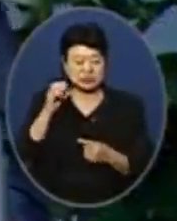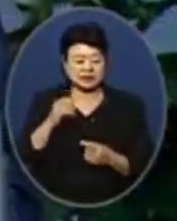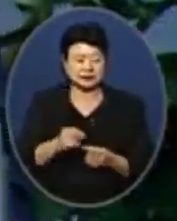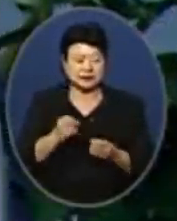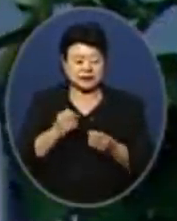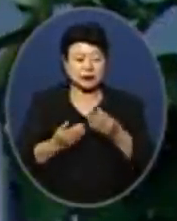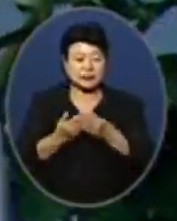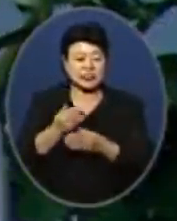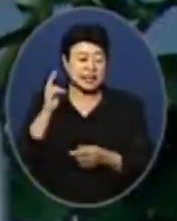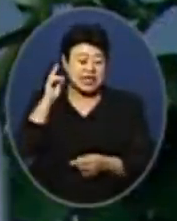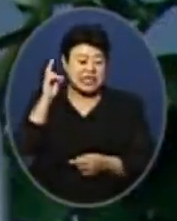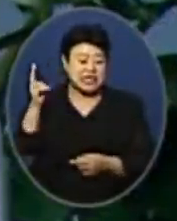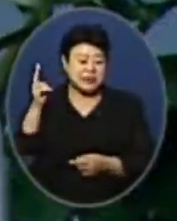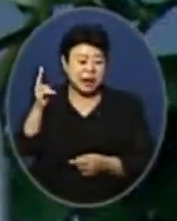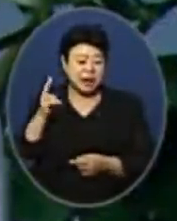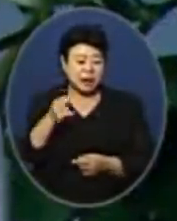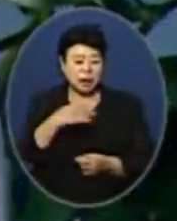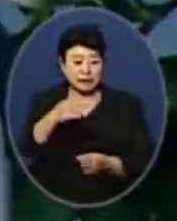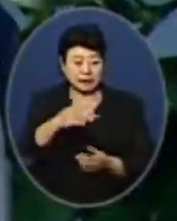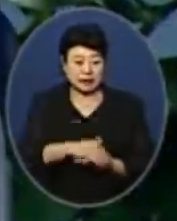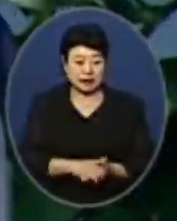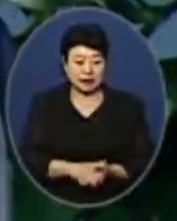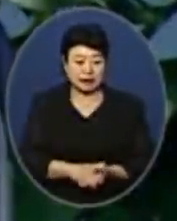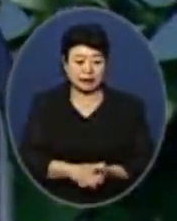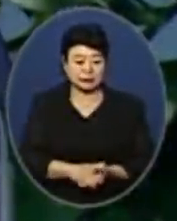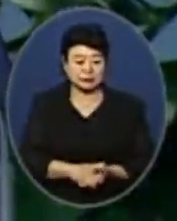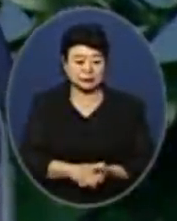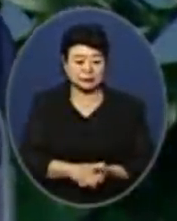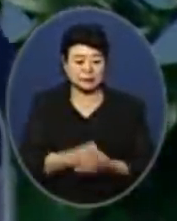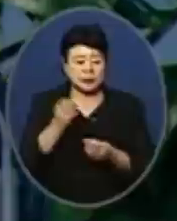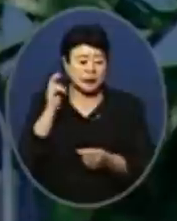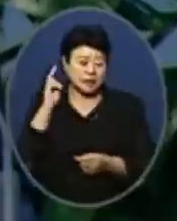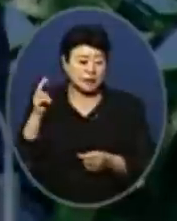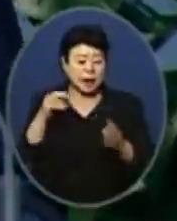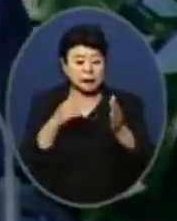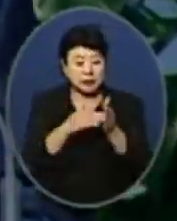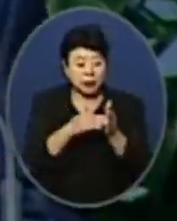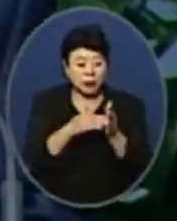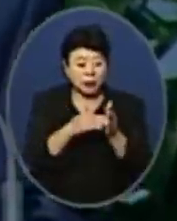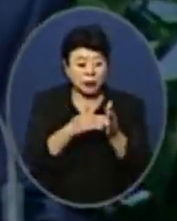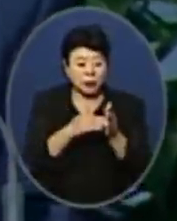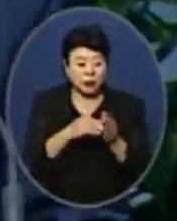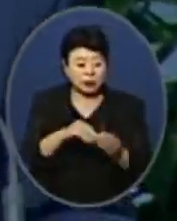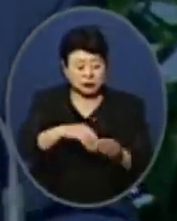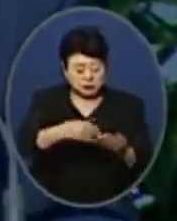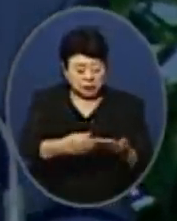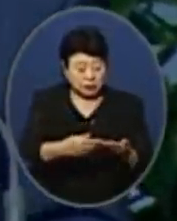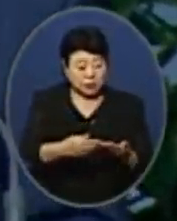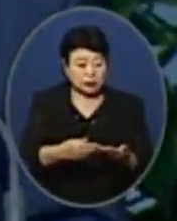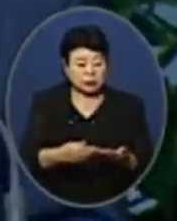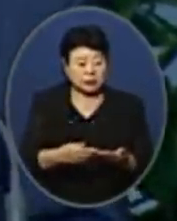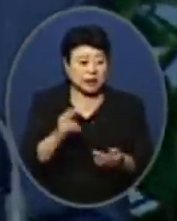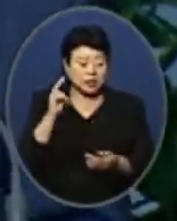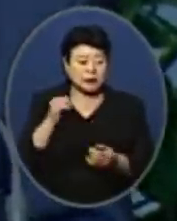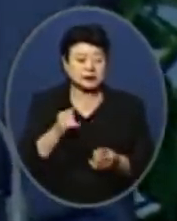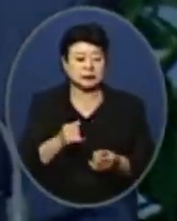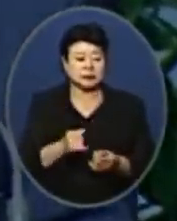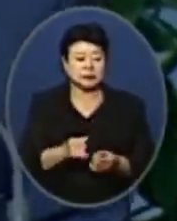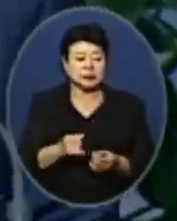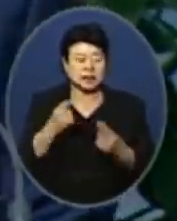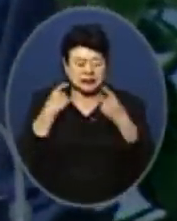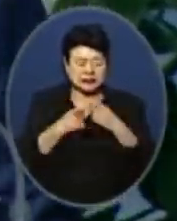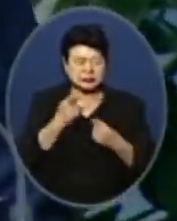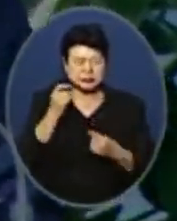새로 생긴 이발소에 이발을 하러 갔는데 이발 다 하고 지갑을 꺼내니까 이발사가 아유